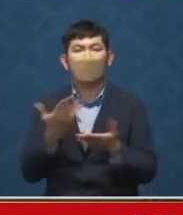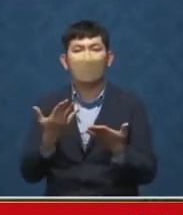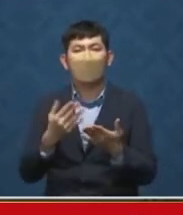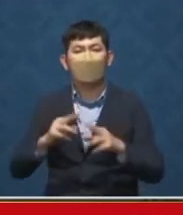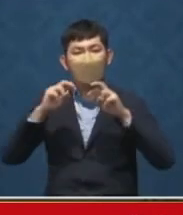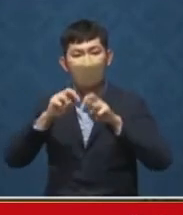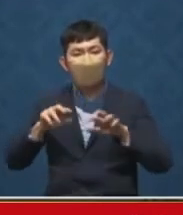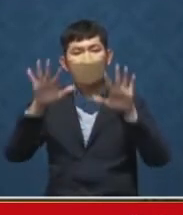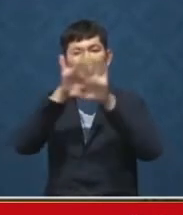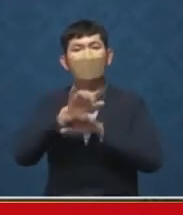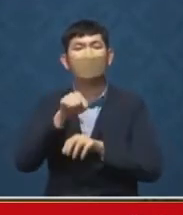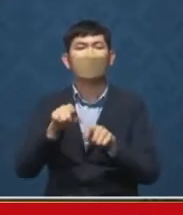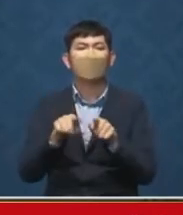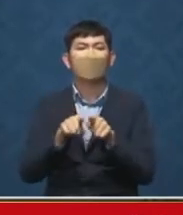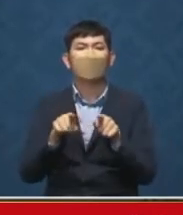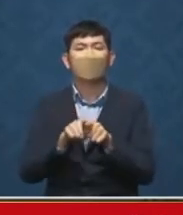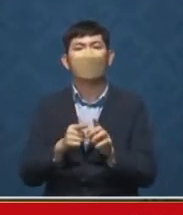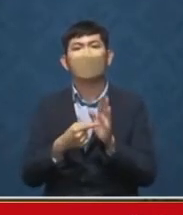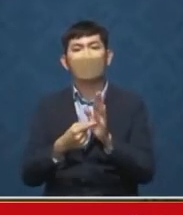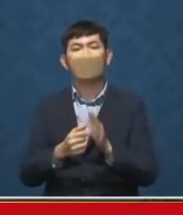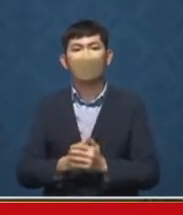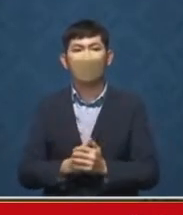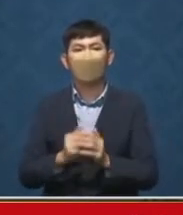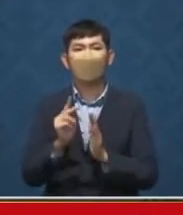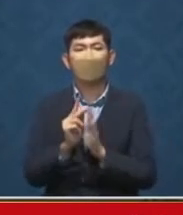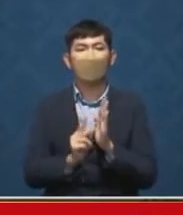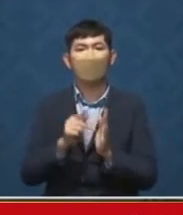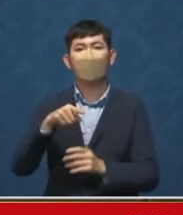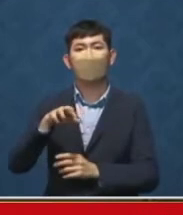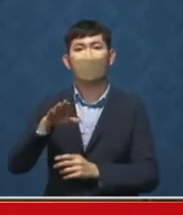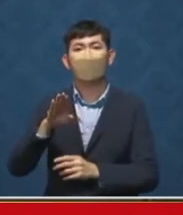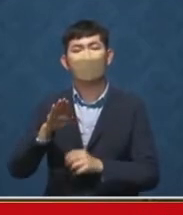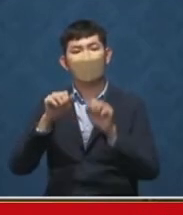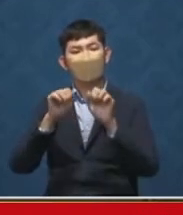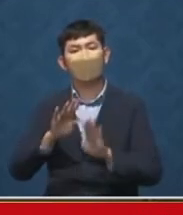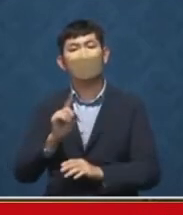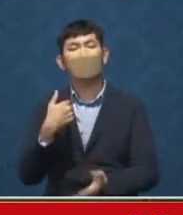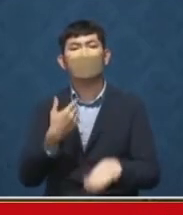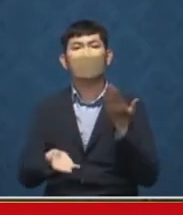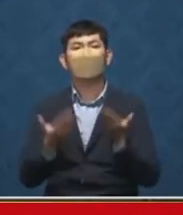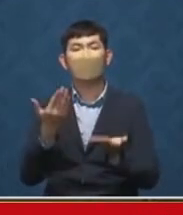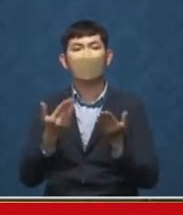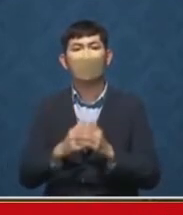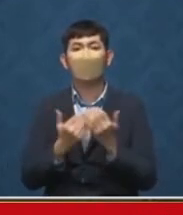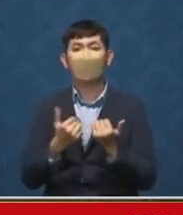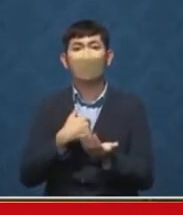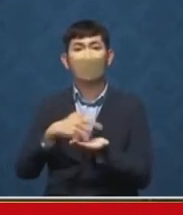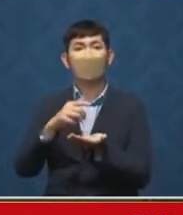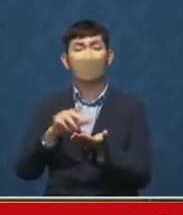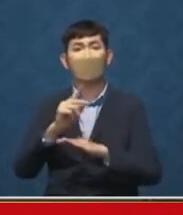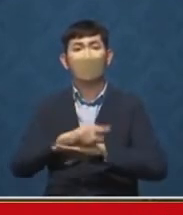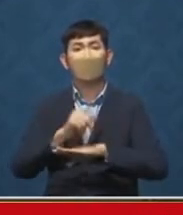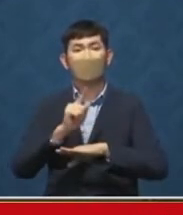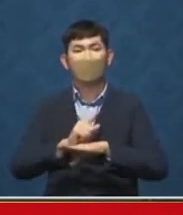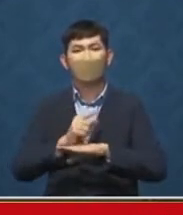าก็บอกเฮ้ยไม่เอาแล้วก็ไม่รู้ศึกษายังไงก็ศึกษาคล้ายๆกันนะครับไม่ว่าร่างพรบ.ฉบับไหน